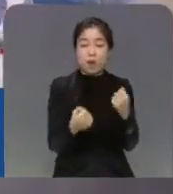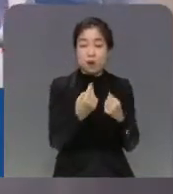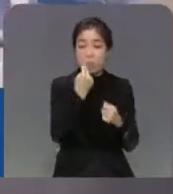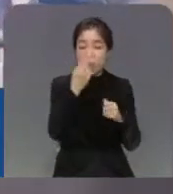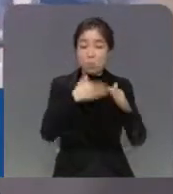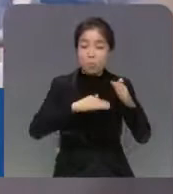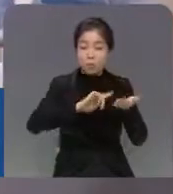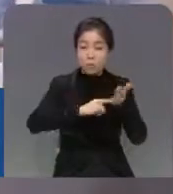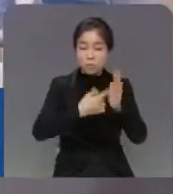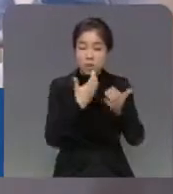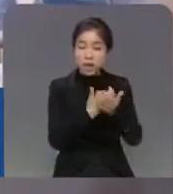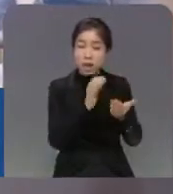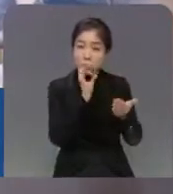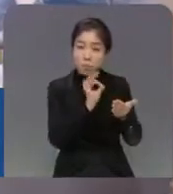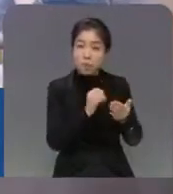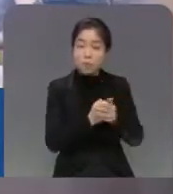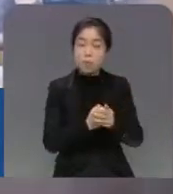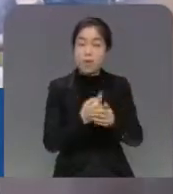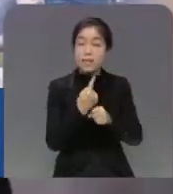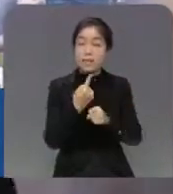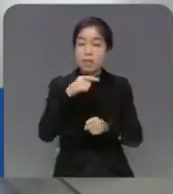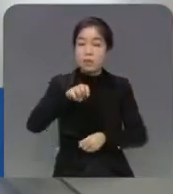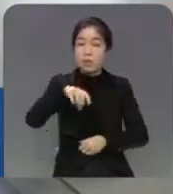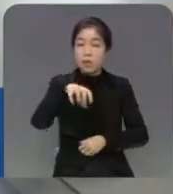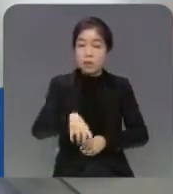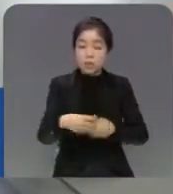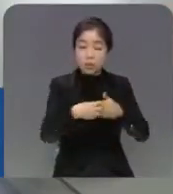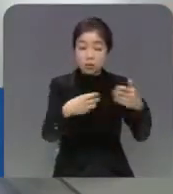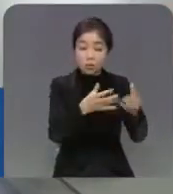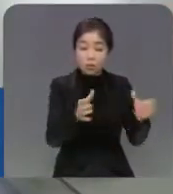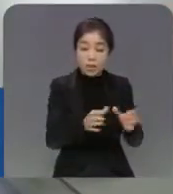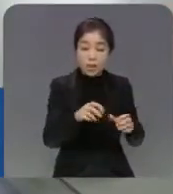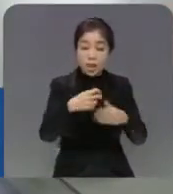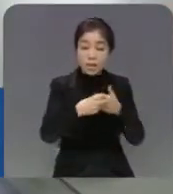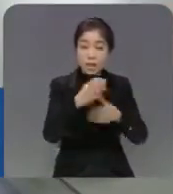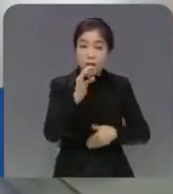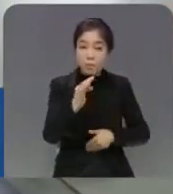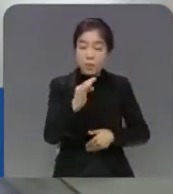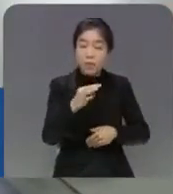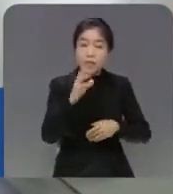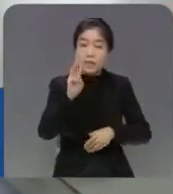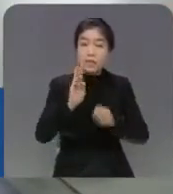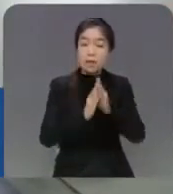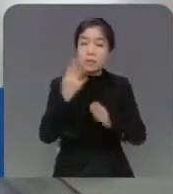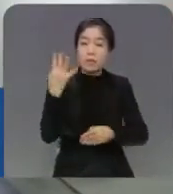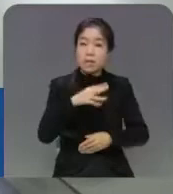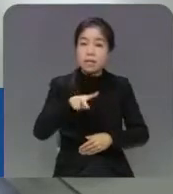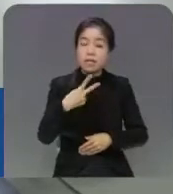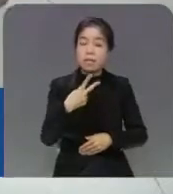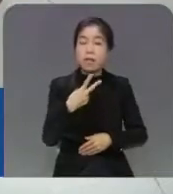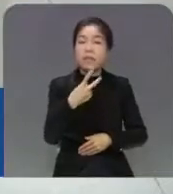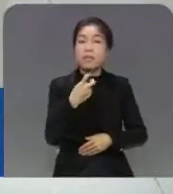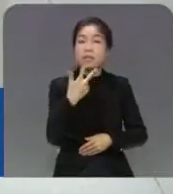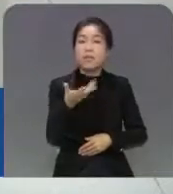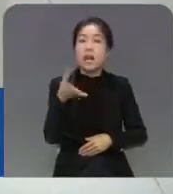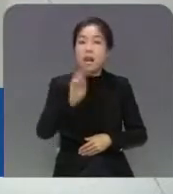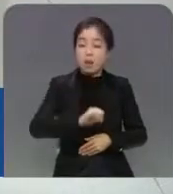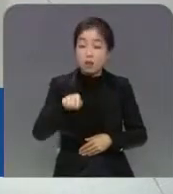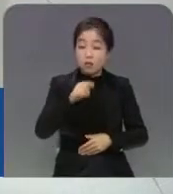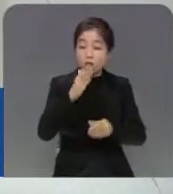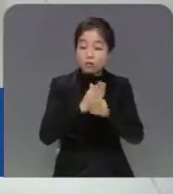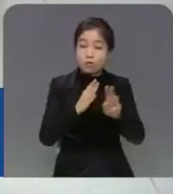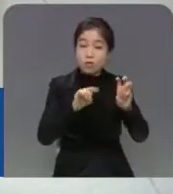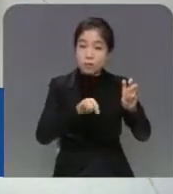국민건강보험공단이 발표한 자료를 보면 지난해 광주에 있는 의료기관의 진료비는 3조 4,227억 원이었고 이